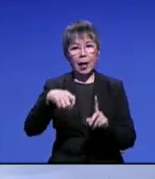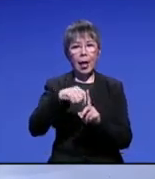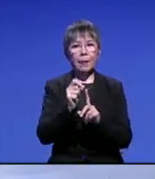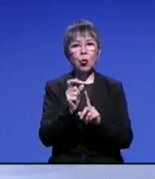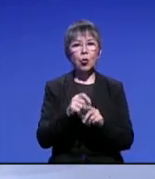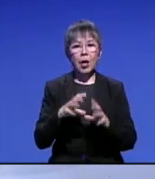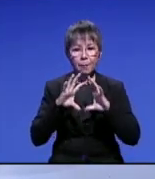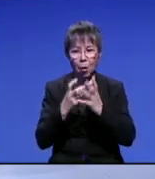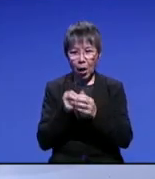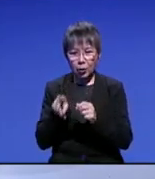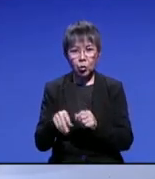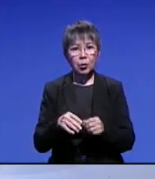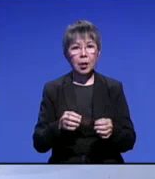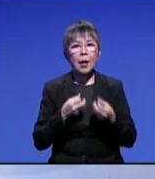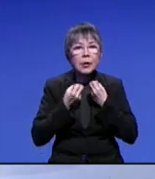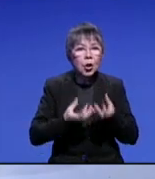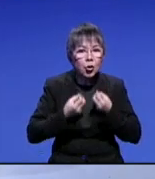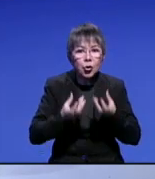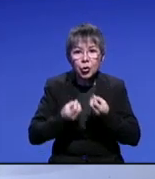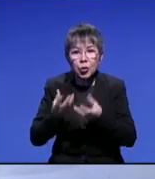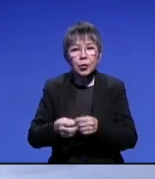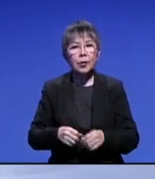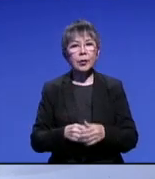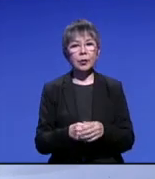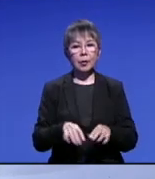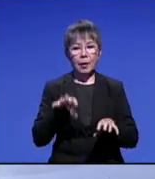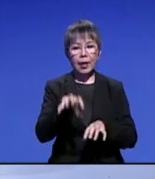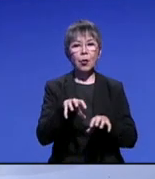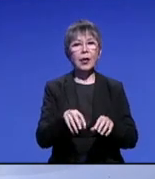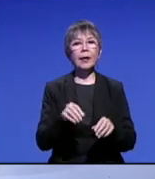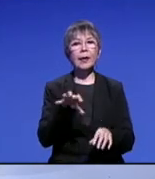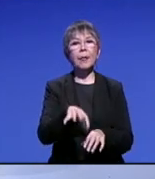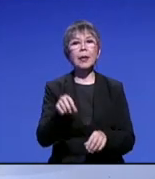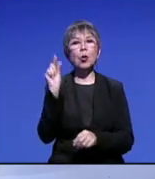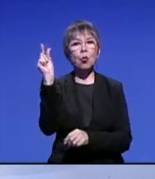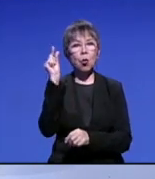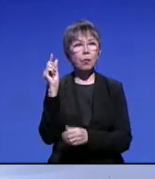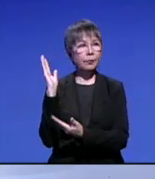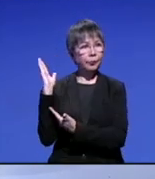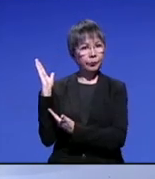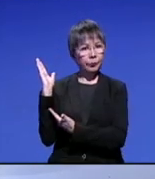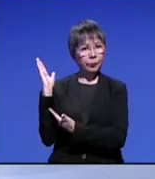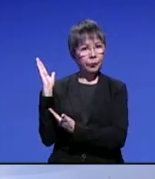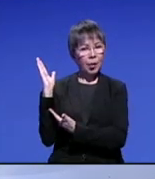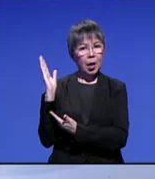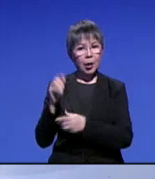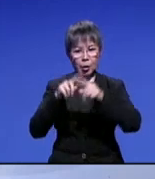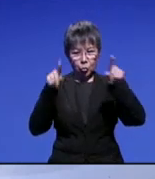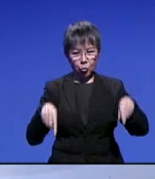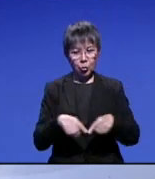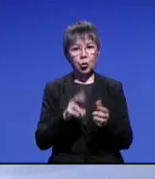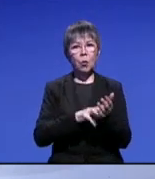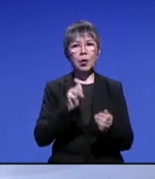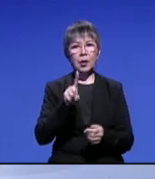Jakarta mensosialisasikan larangan pemasangan atribut kampanye di ruang publik sebagaimana termuat dalam surat keputusan KPU DKI Jakarta